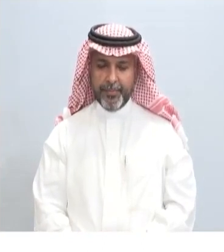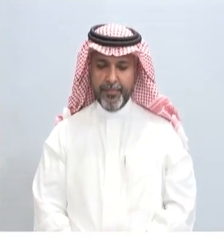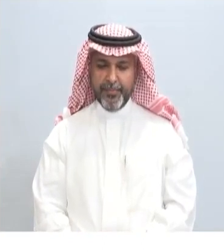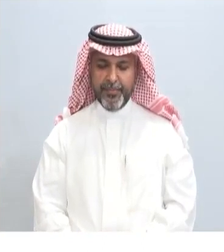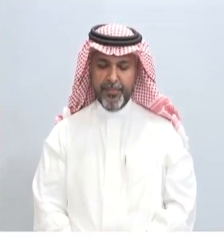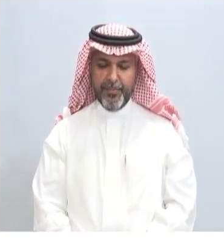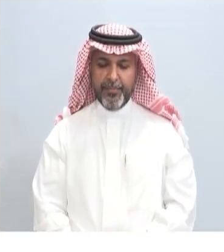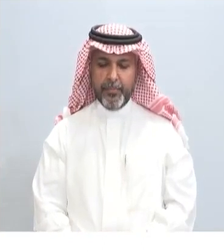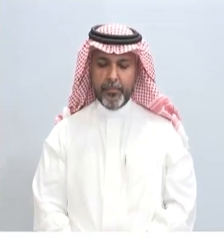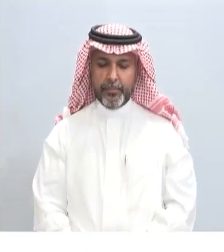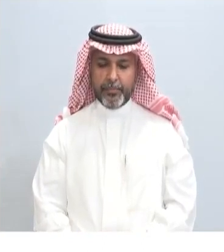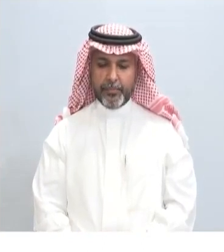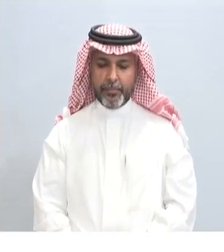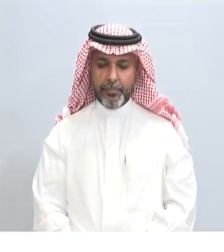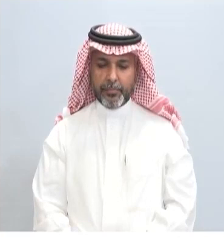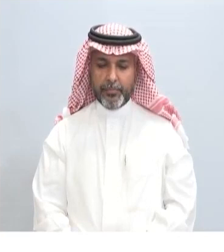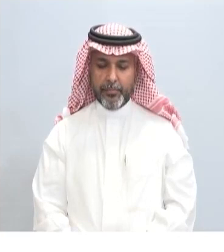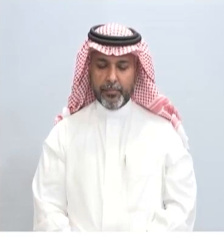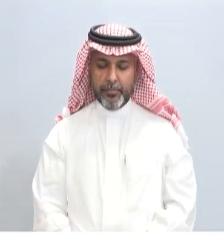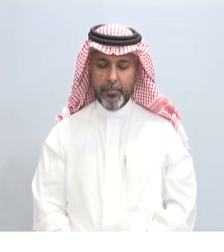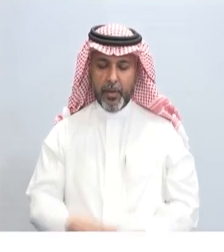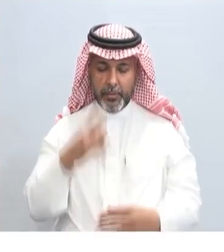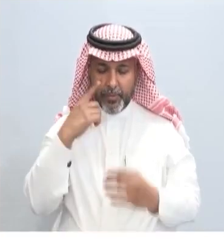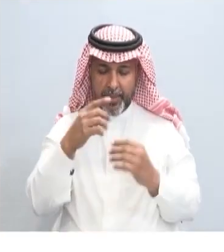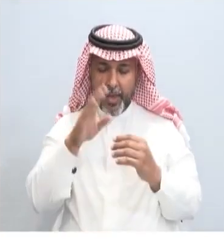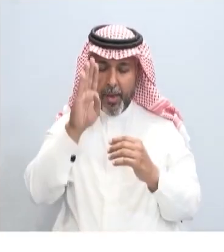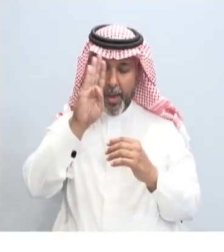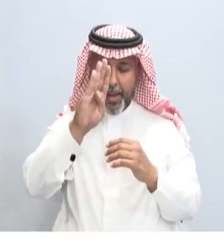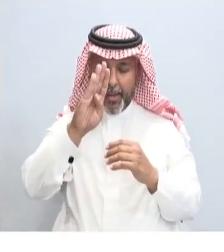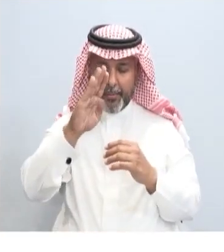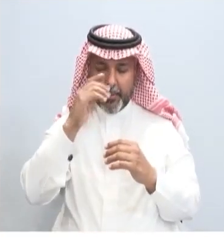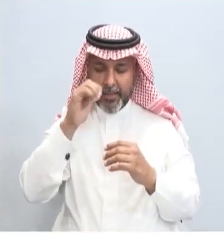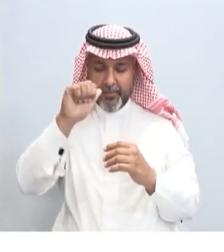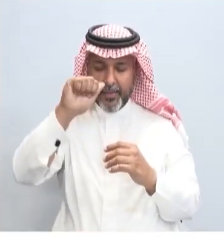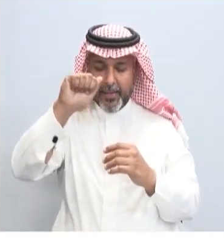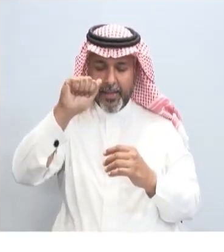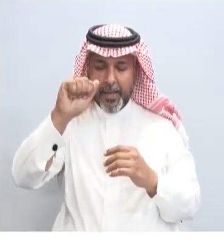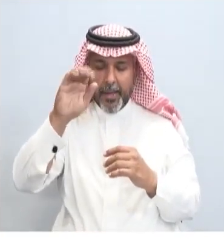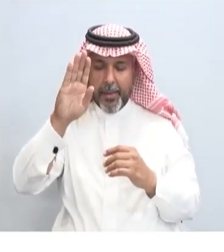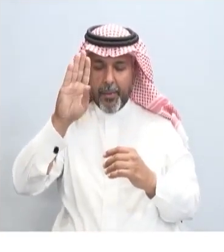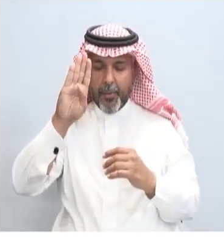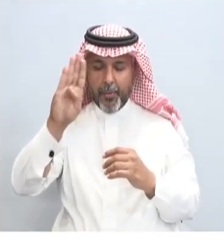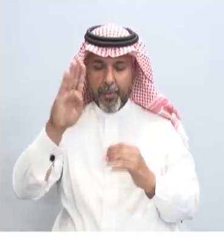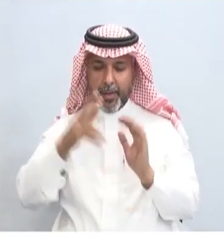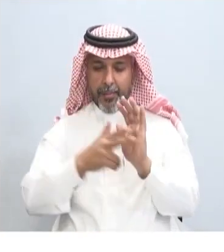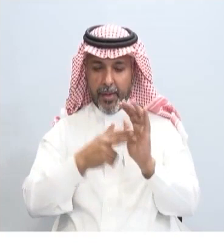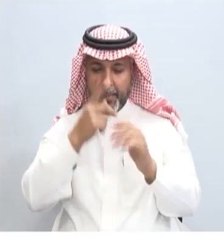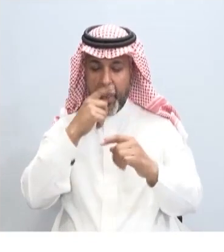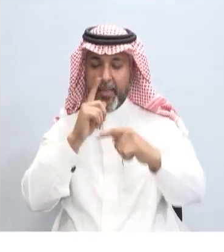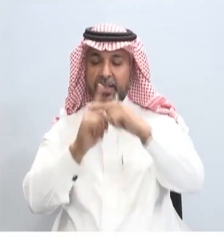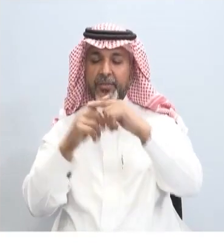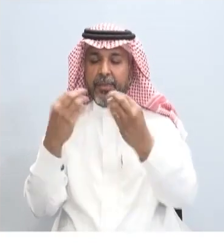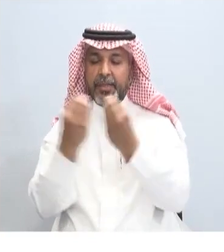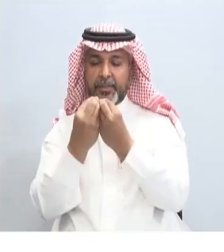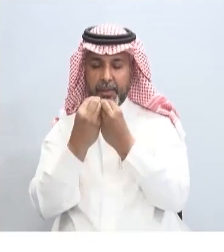بالنسبه للحوادث المتنافيه قلنا ان اذا جينا نحسب الاحتمال فسوف نجمع الاحتمالين مع بعض اما اذا كانت الحادثتين